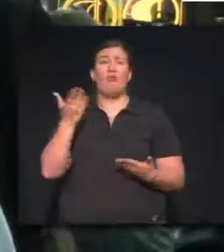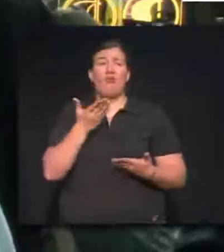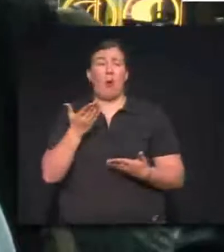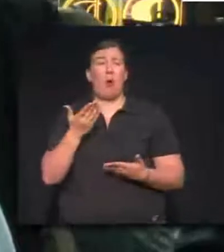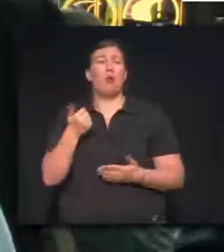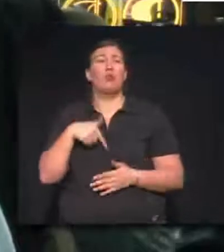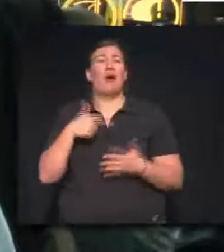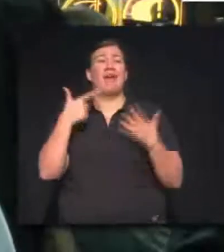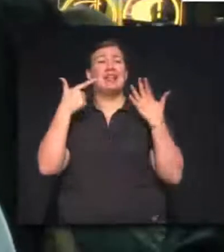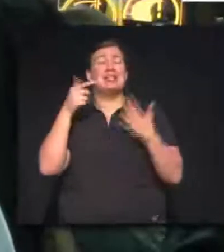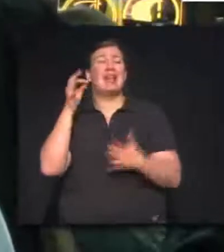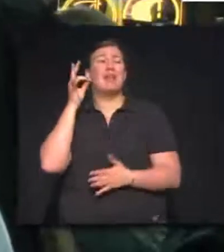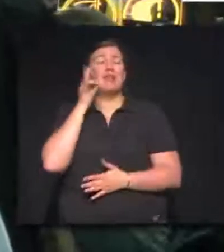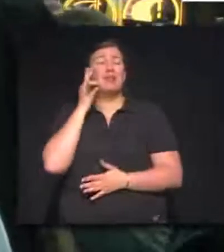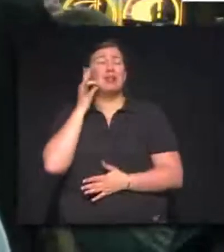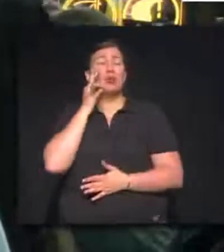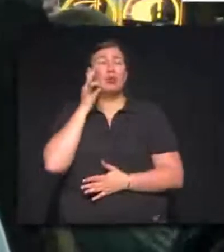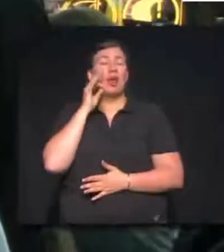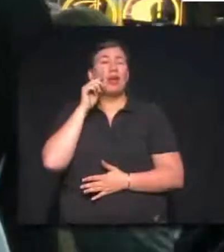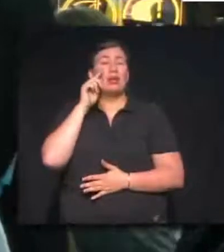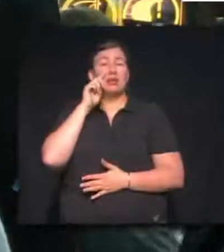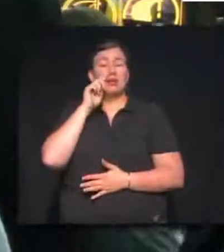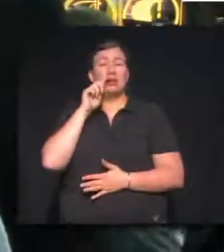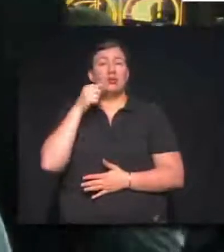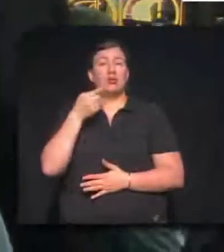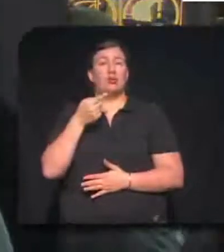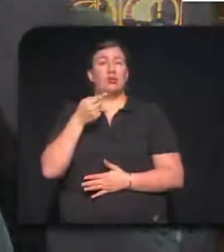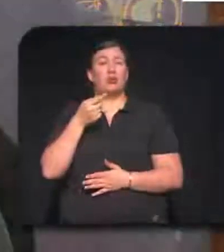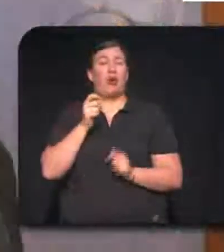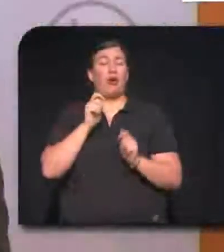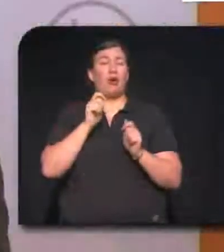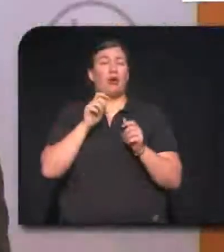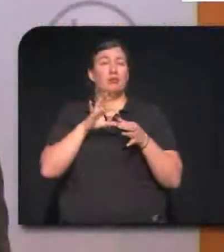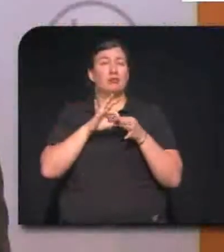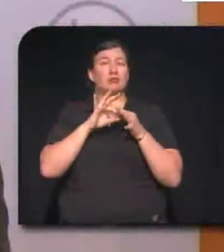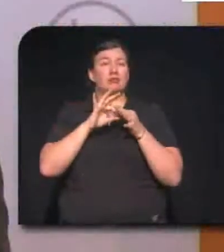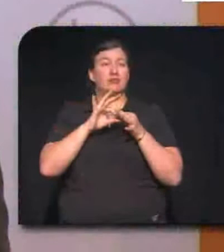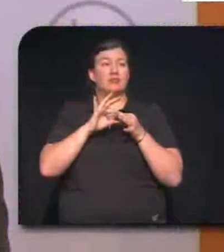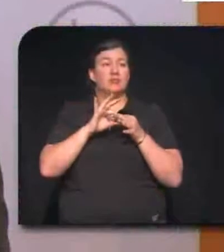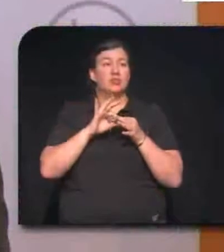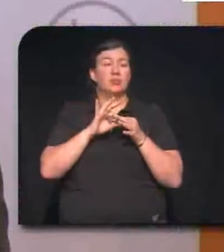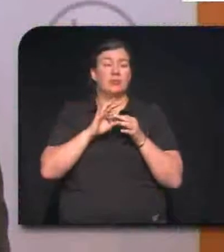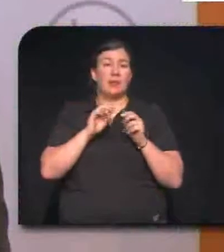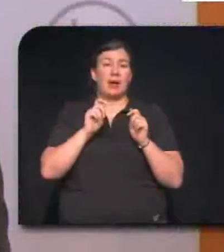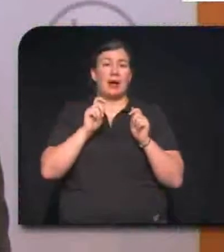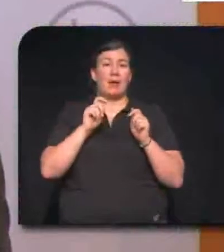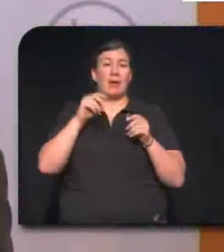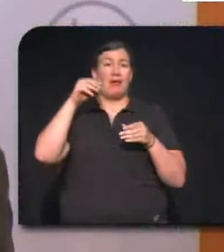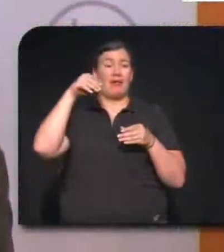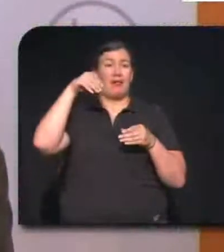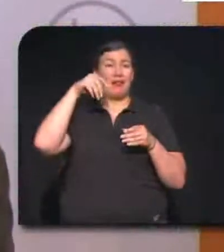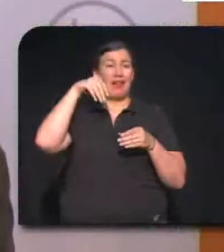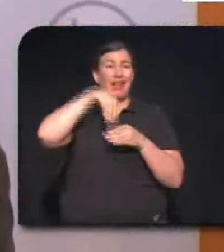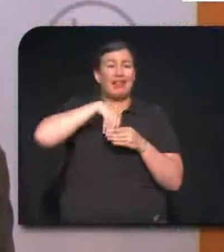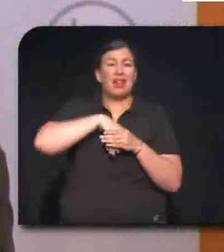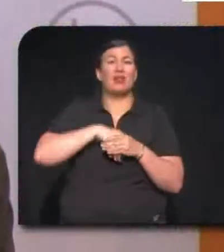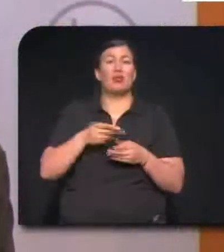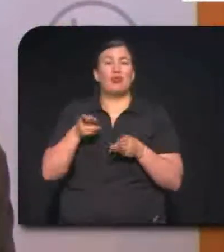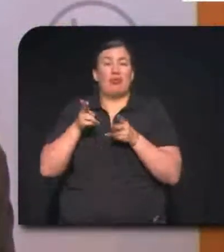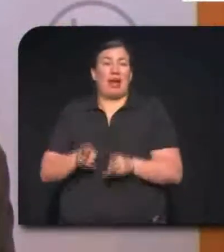sieben Minuten noch im Tagesordnungspunkt Wahlprogramm Anträge im Themenbereich Innen- und Rechtspolitik in sieben Minuten